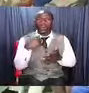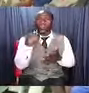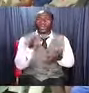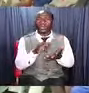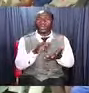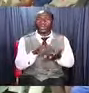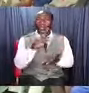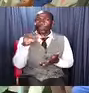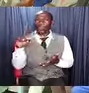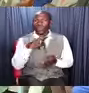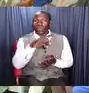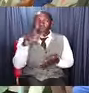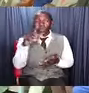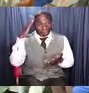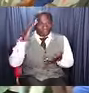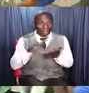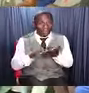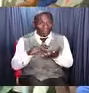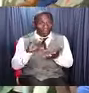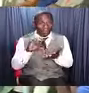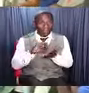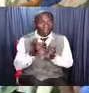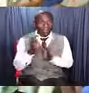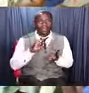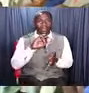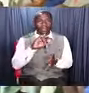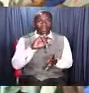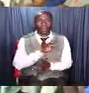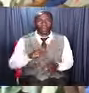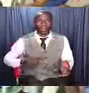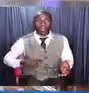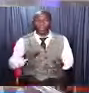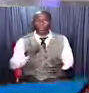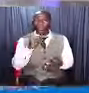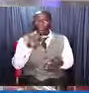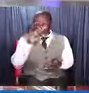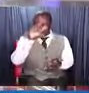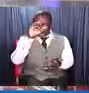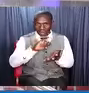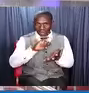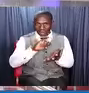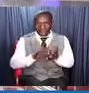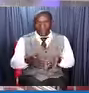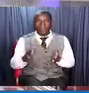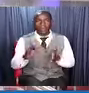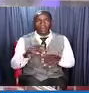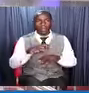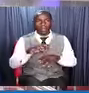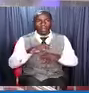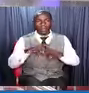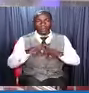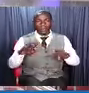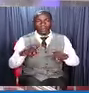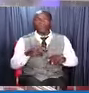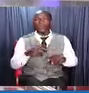nani? Who are those? Wewe uaminie kwamba Yesu. You who believe that Jesus is Lord. Mbona hamna ujasiri huo? Why don't you have that bravery? Maana unahukumika na